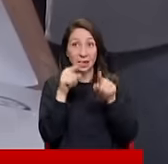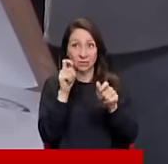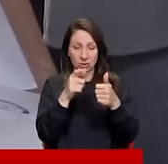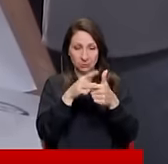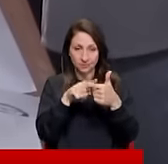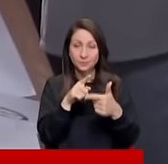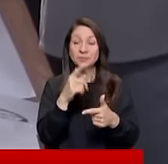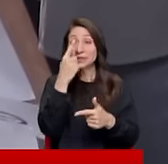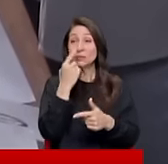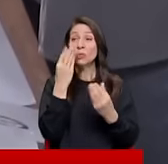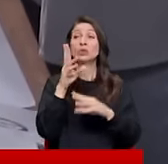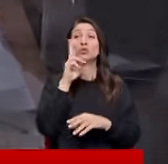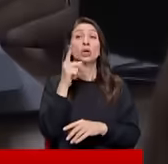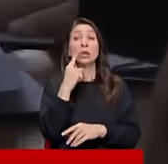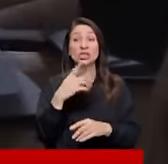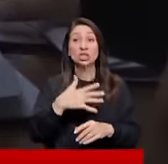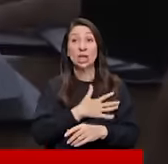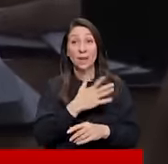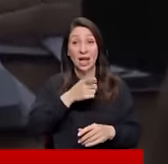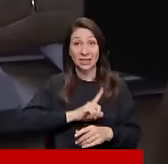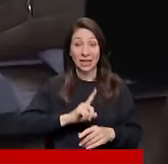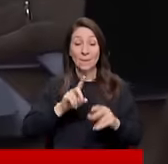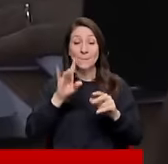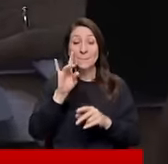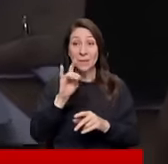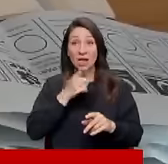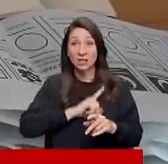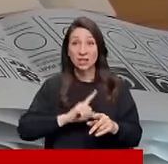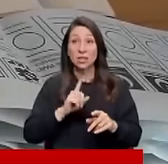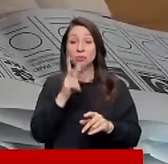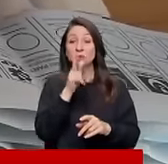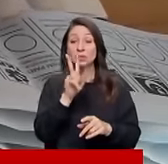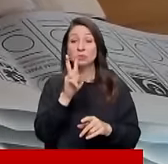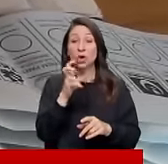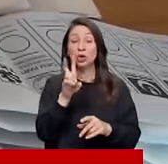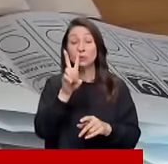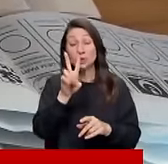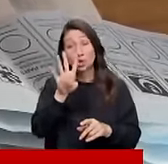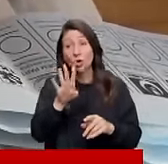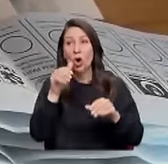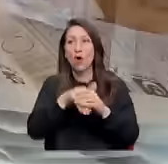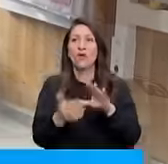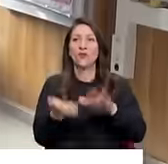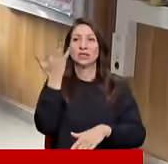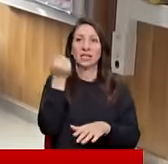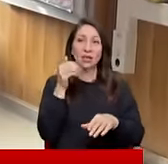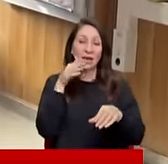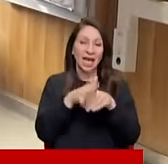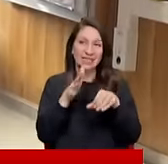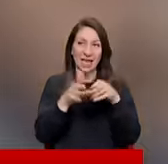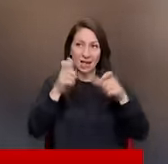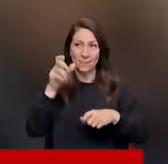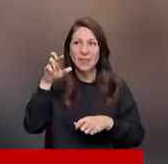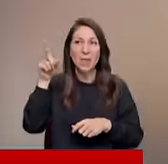edeceğiz. Resmi olmayan sonuçlara göre CHP'nin adayı MHP'nin adayından 324 oy fazla aldı Kayseri Pınarbaşı